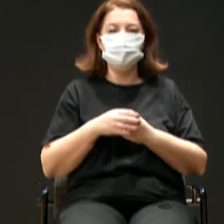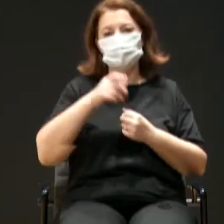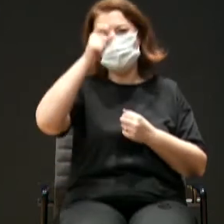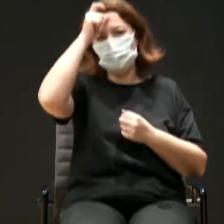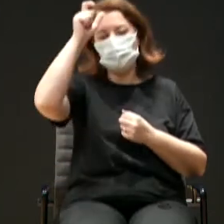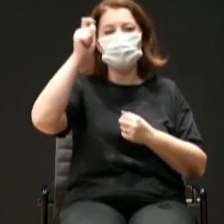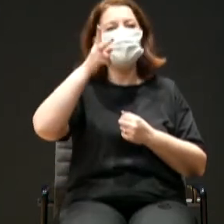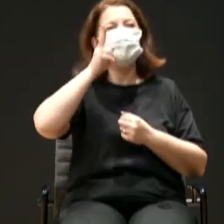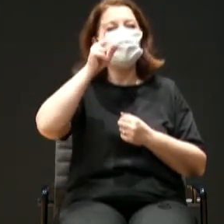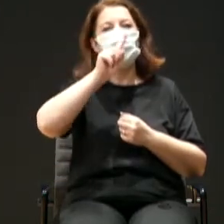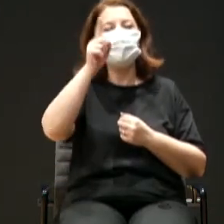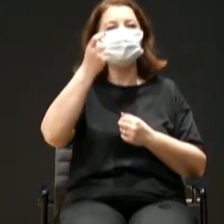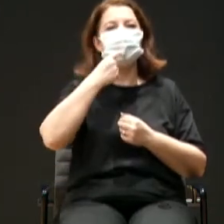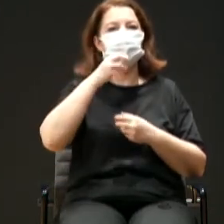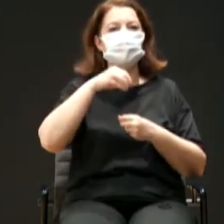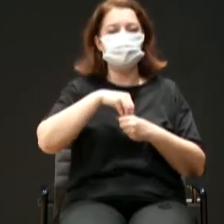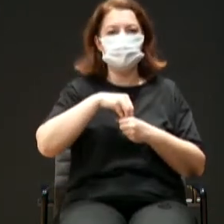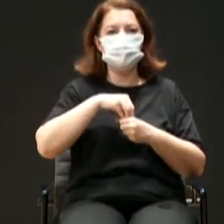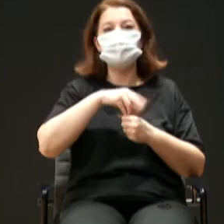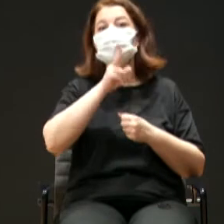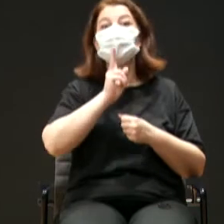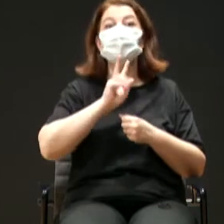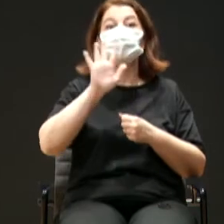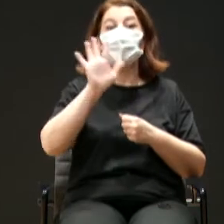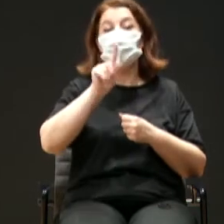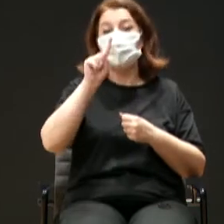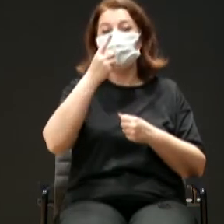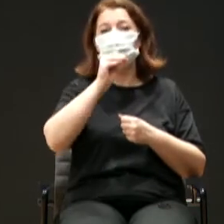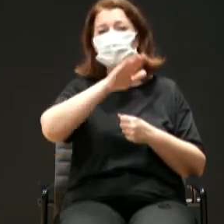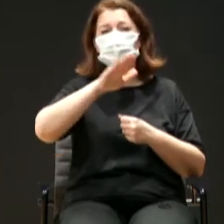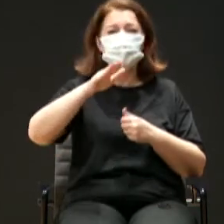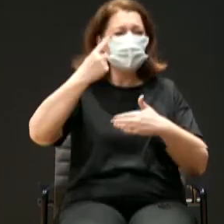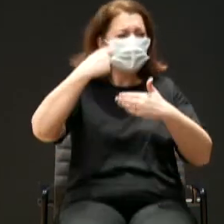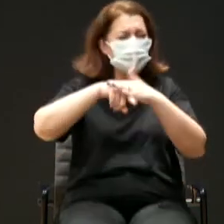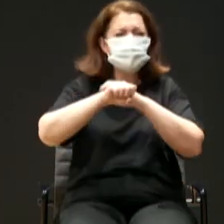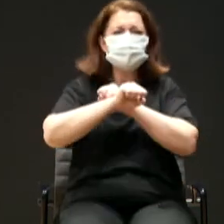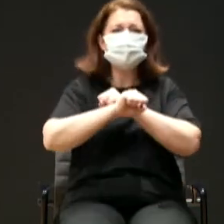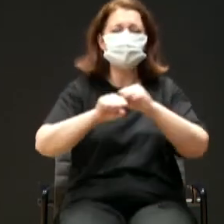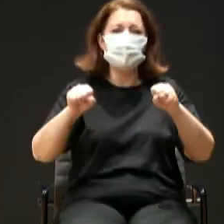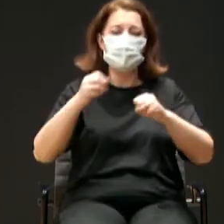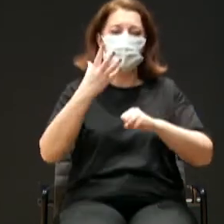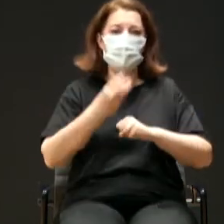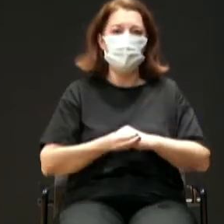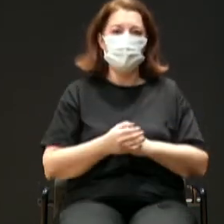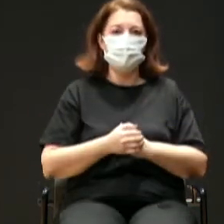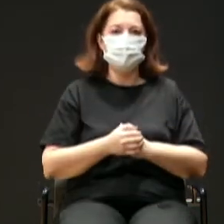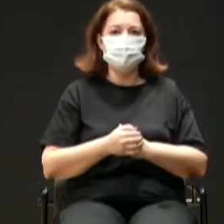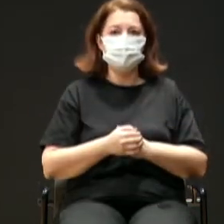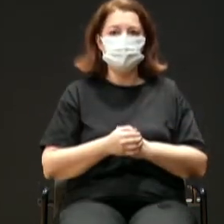Türkiye'de son 10 yılda 250 bin çocuk istismara uğradı arkadaşlar.